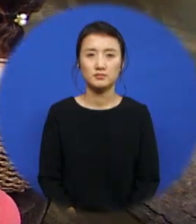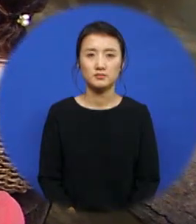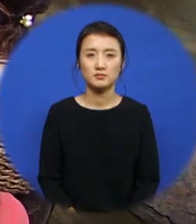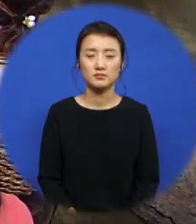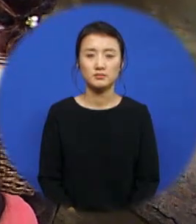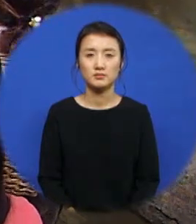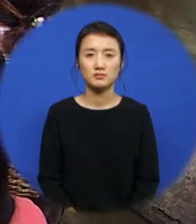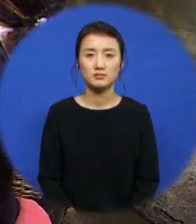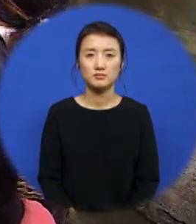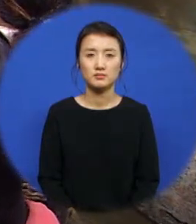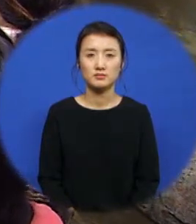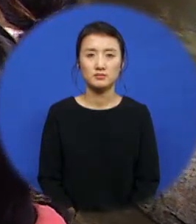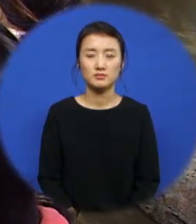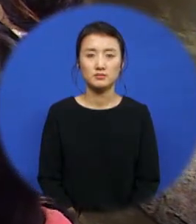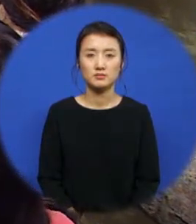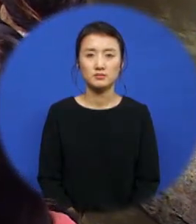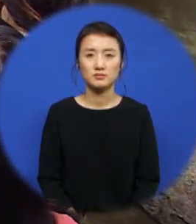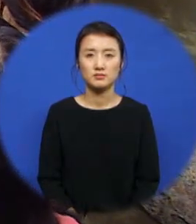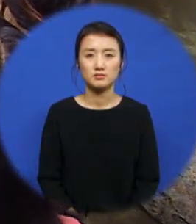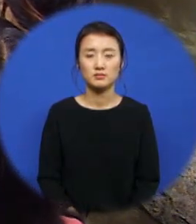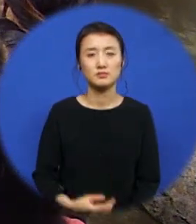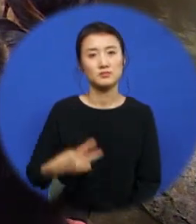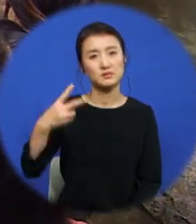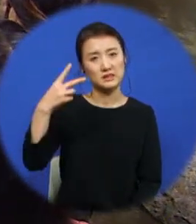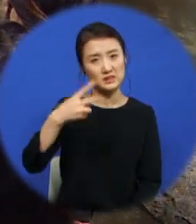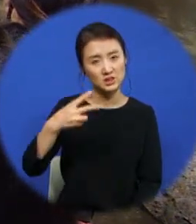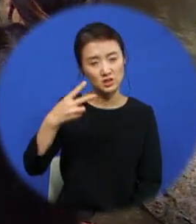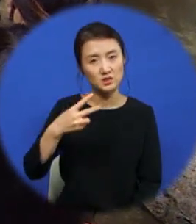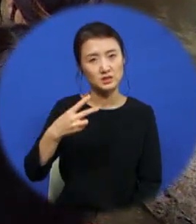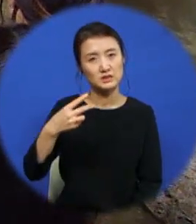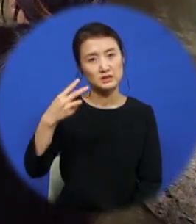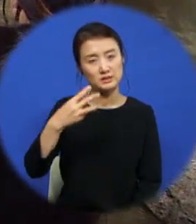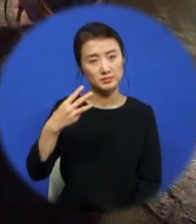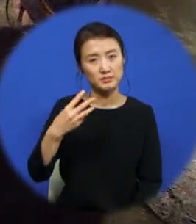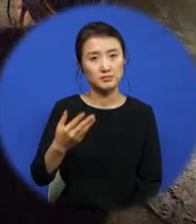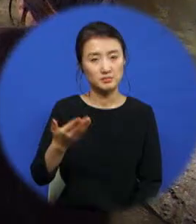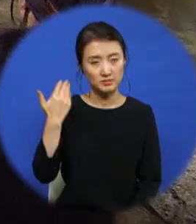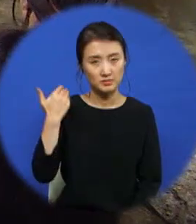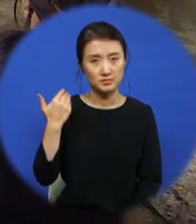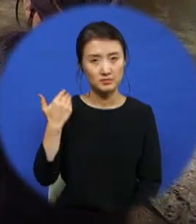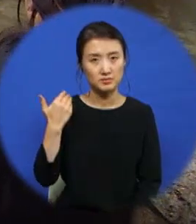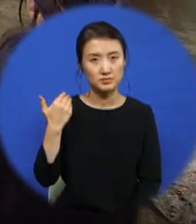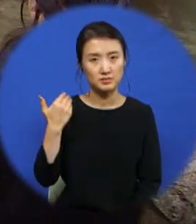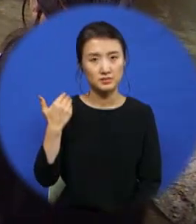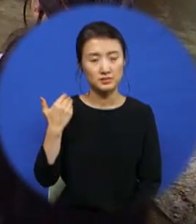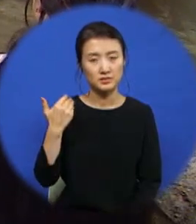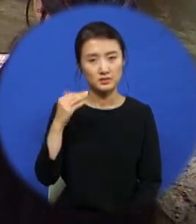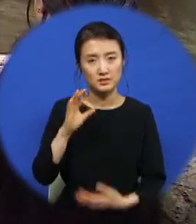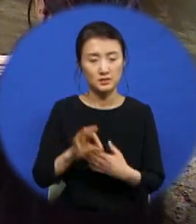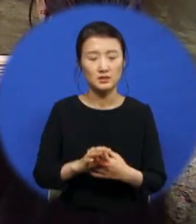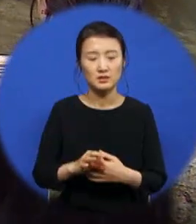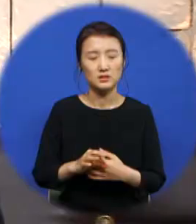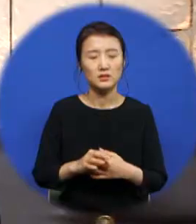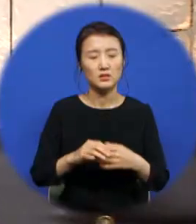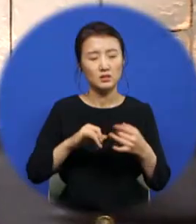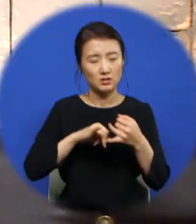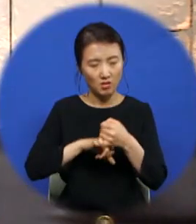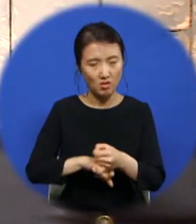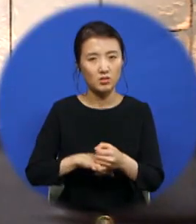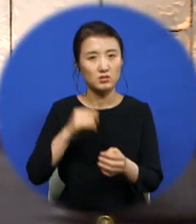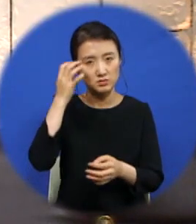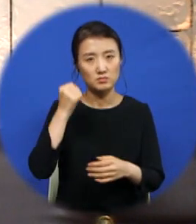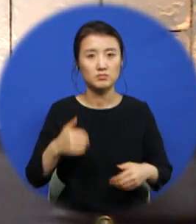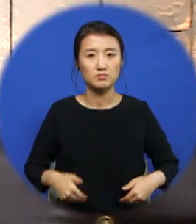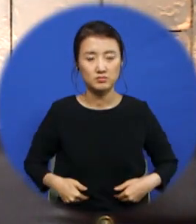2000년 뭐 3천 년 전이나 지금이나 간의 뭐다 신이다 야이 변함 넘칠